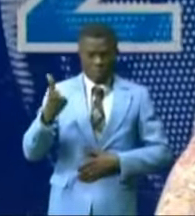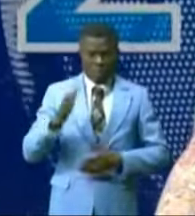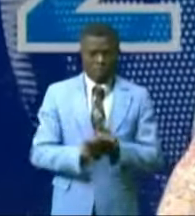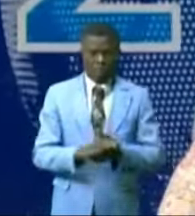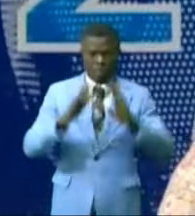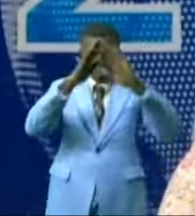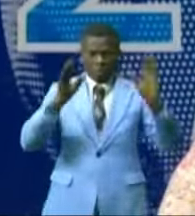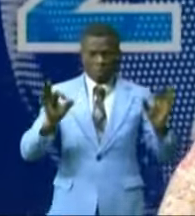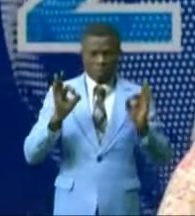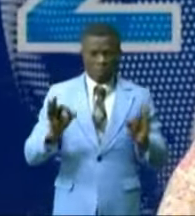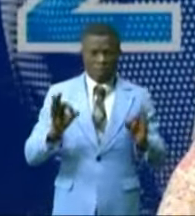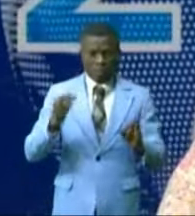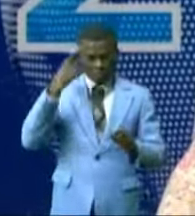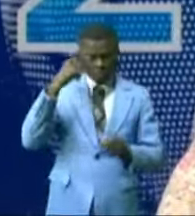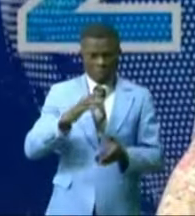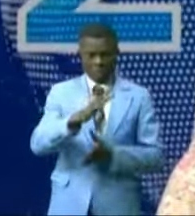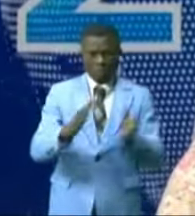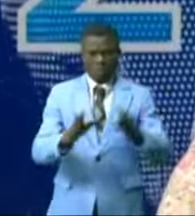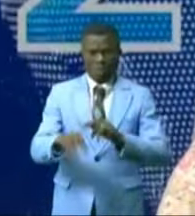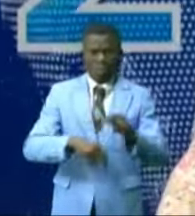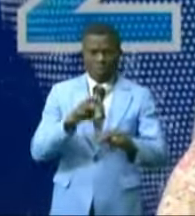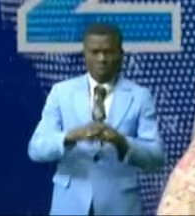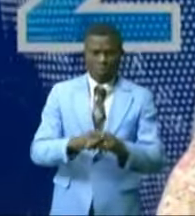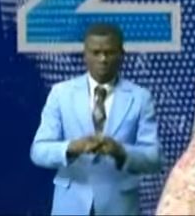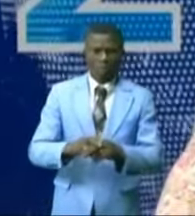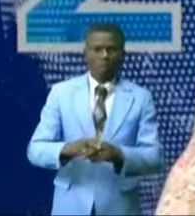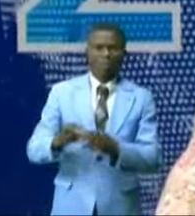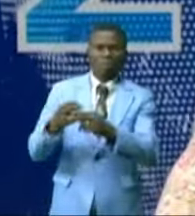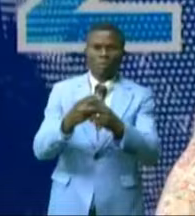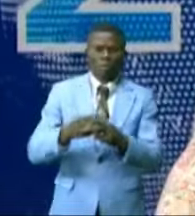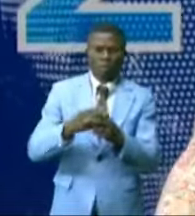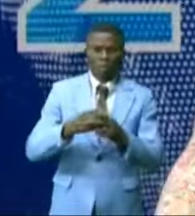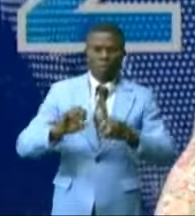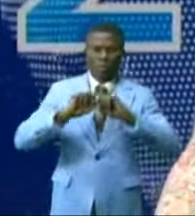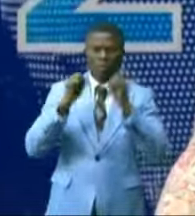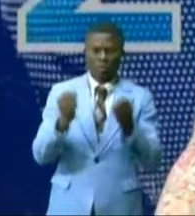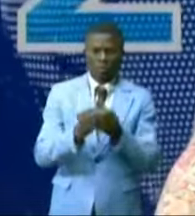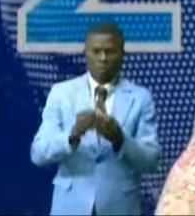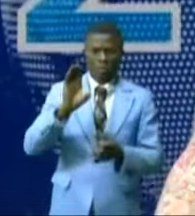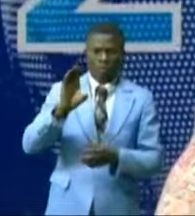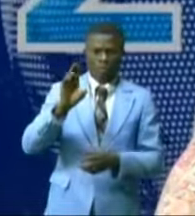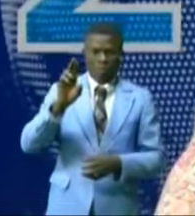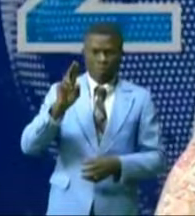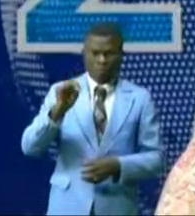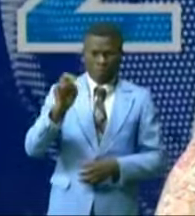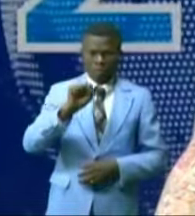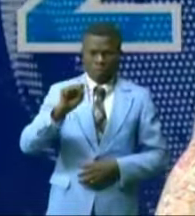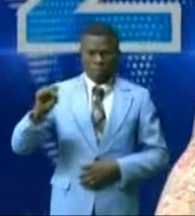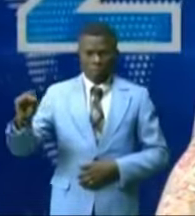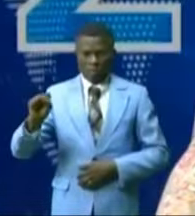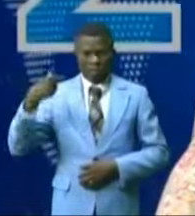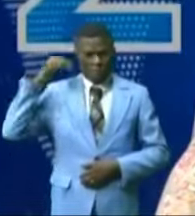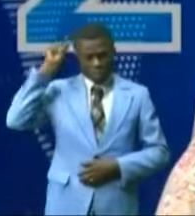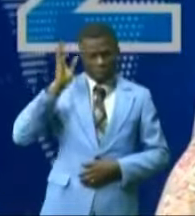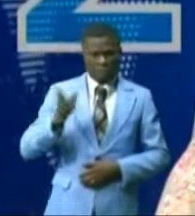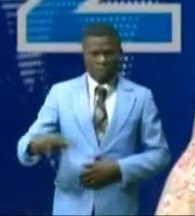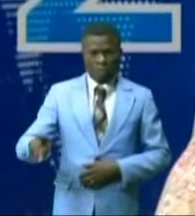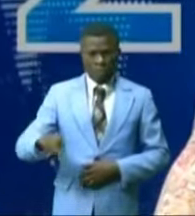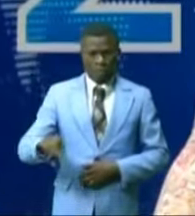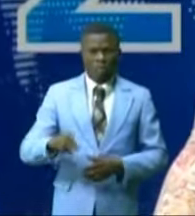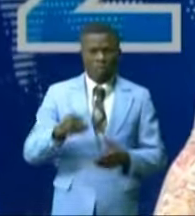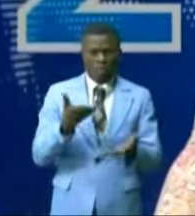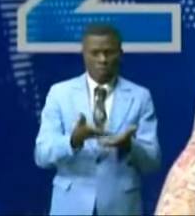Au bâtiment pour la Caisse nationale de sécurité sociale des agents publics de l'État, le gouverneur de province et le